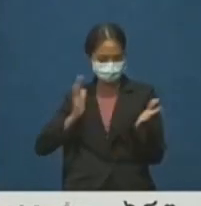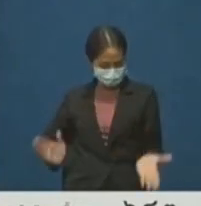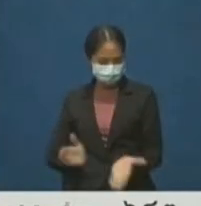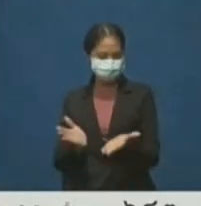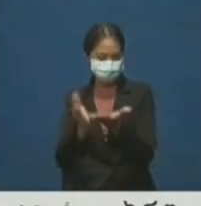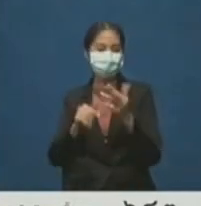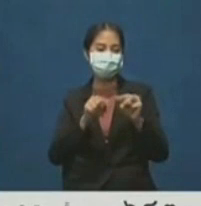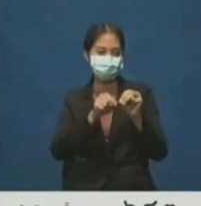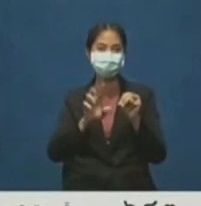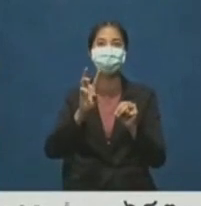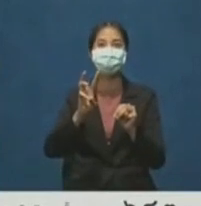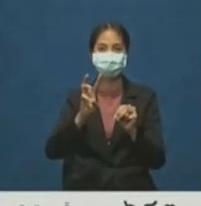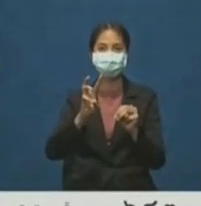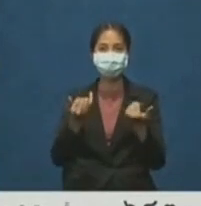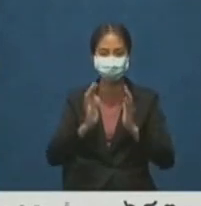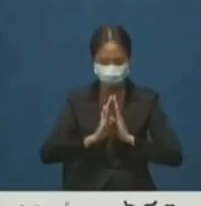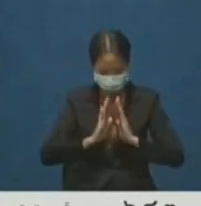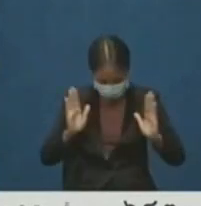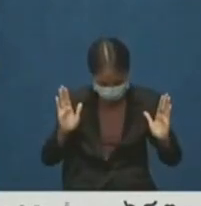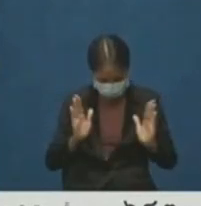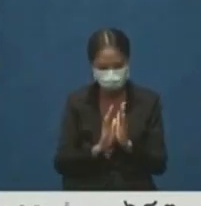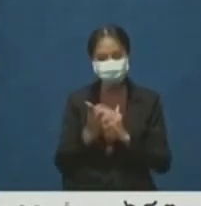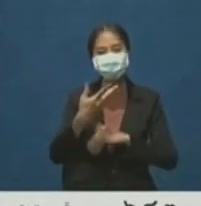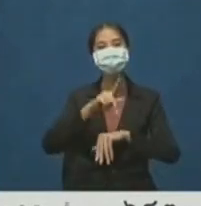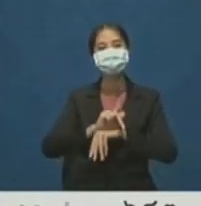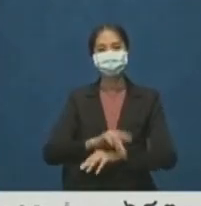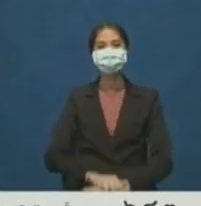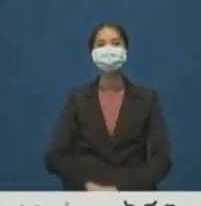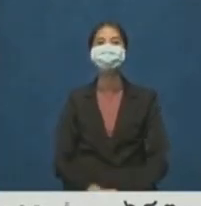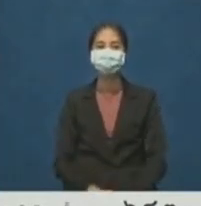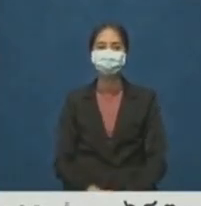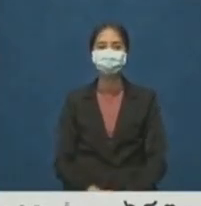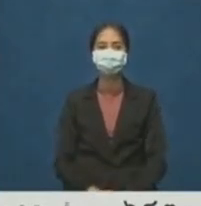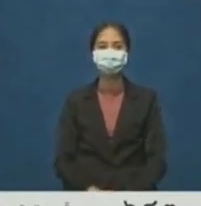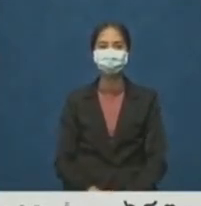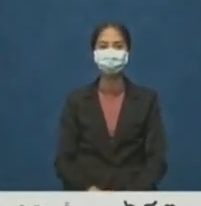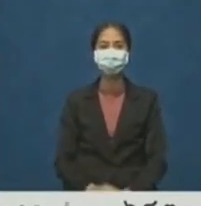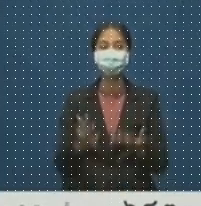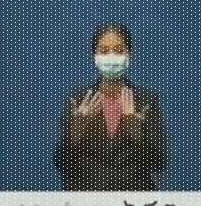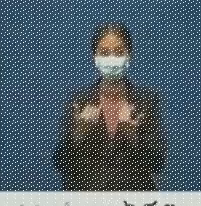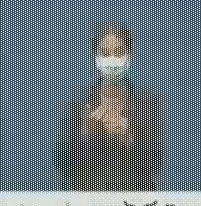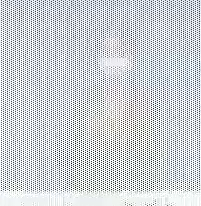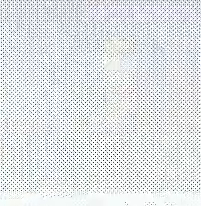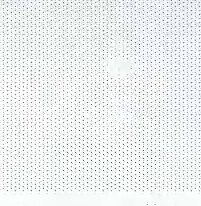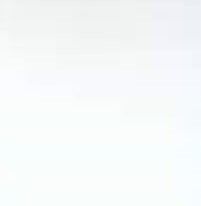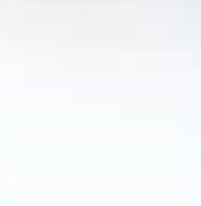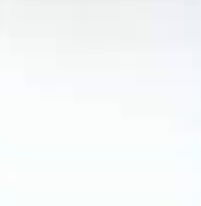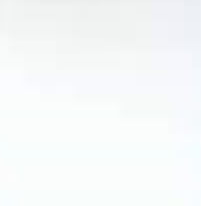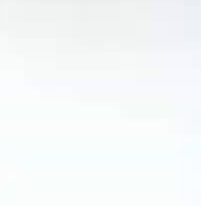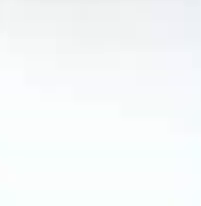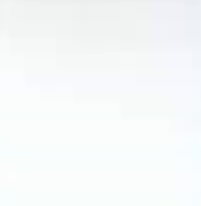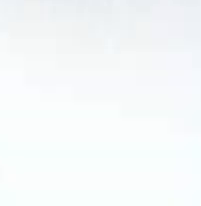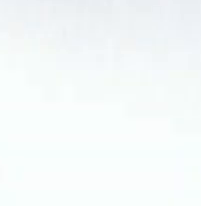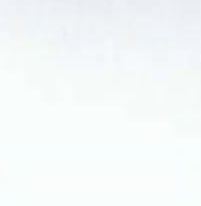ผมยินดีที่จะสนับสนุนมาตรา6นี้ครับขอบคุณอย่างสูงครับท่านประธานครับ ครับขอบคุณนะครับก่อนกรรมาธิการ